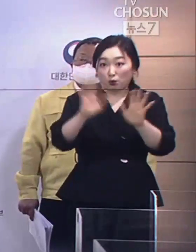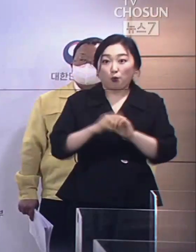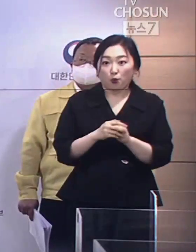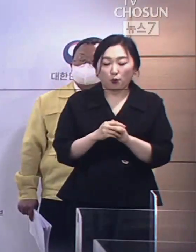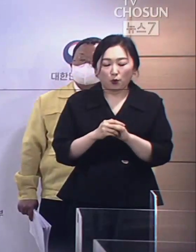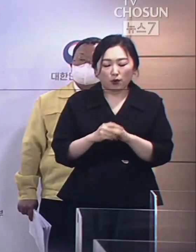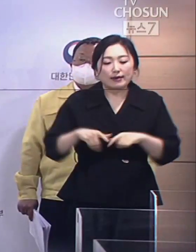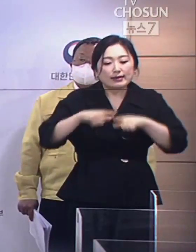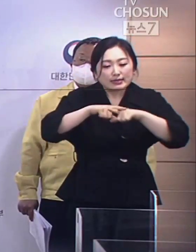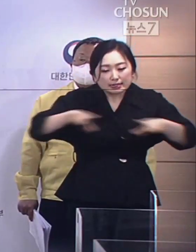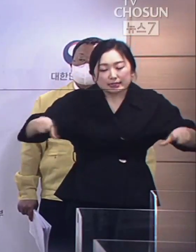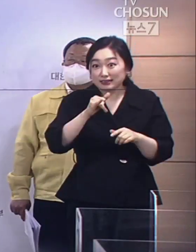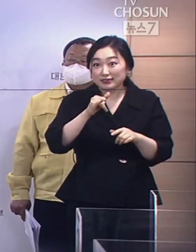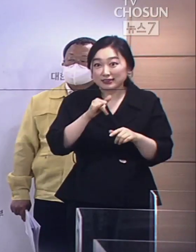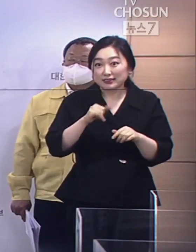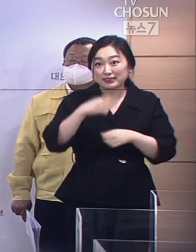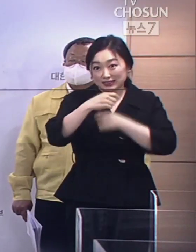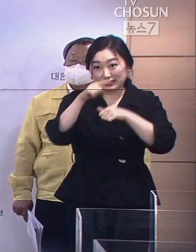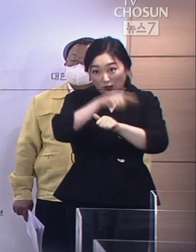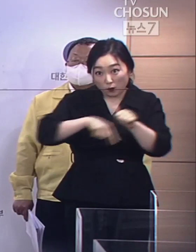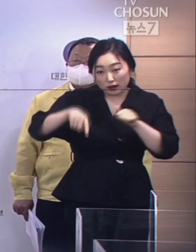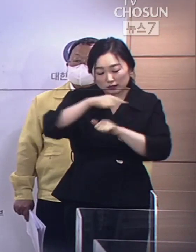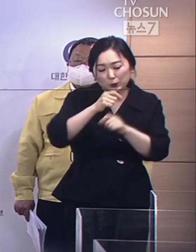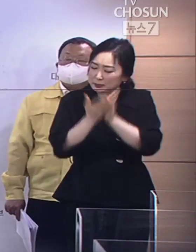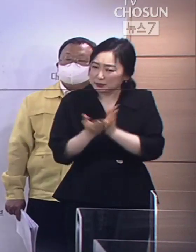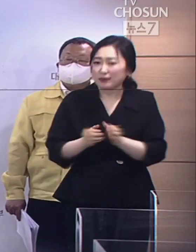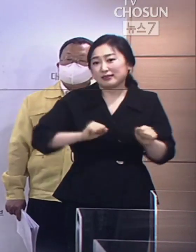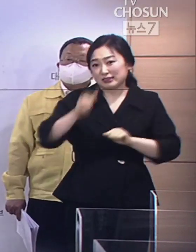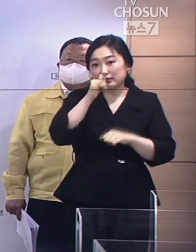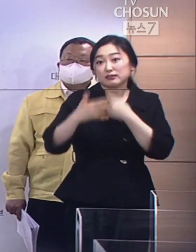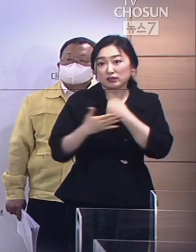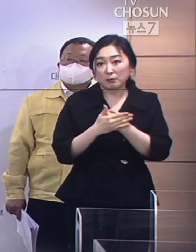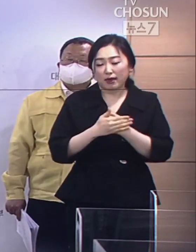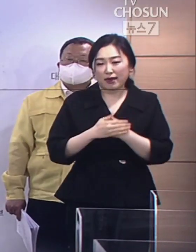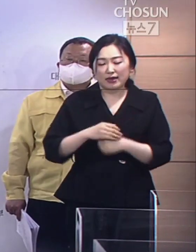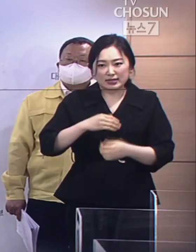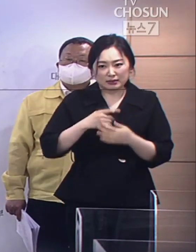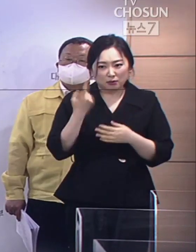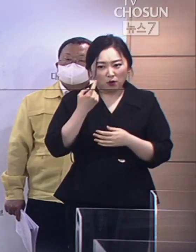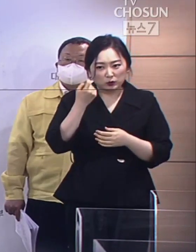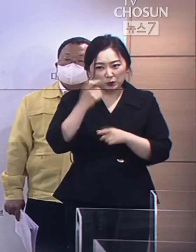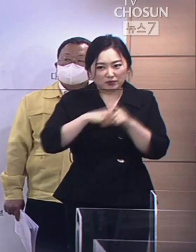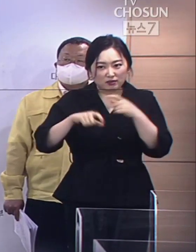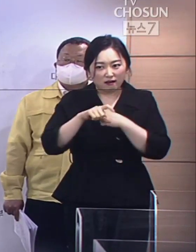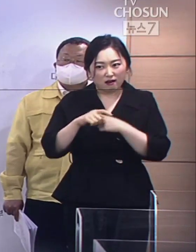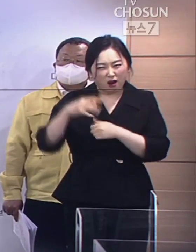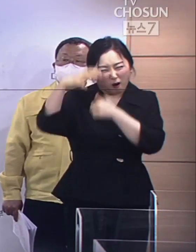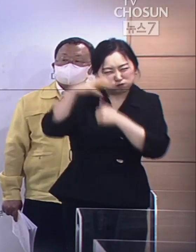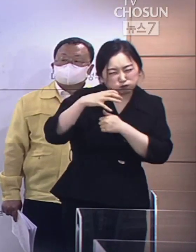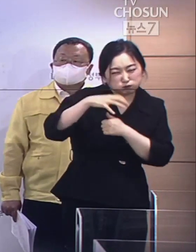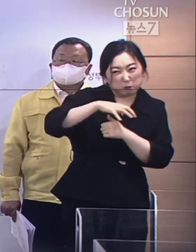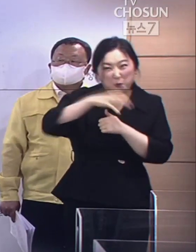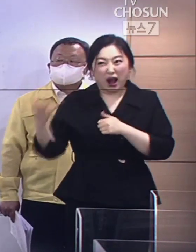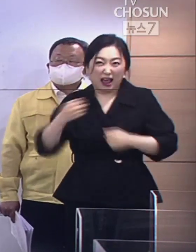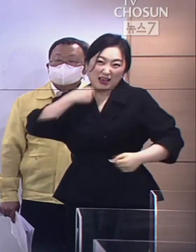일상적 활동들이 가능한 상태에서 이완시키고 있기 때문에 방역적 긴장감이 한꺼번에 해지진 않을